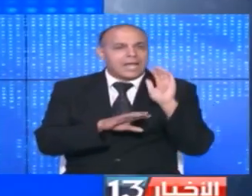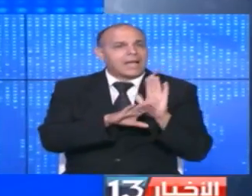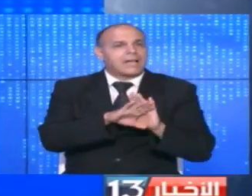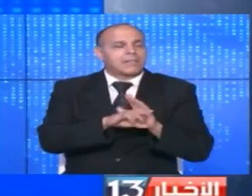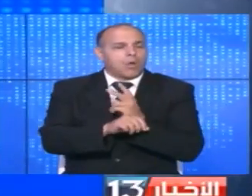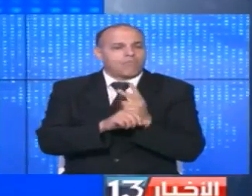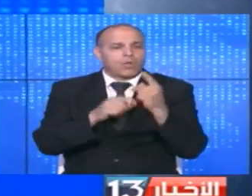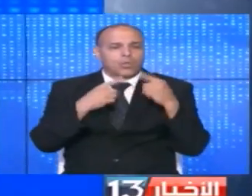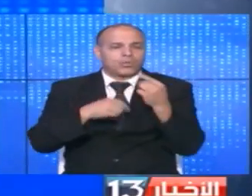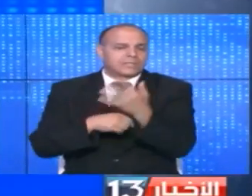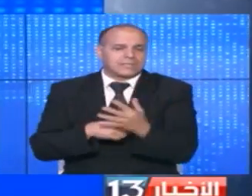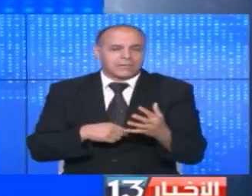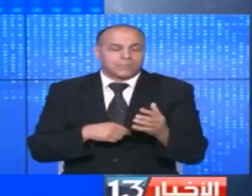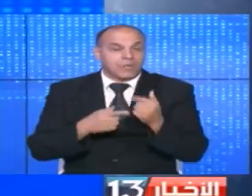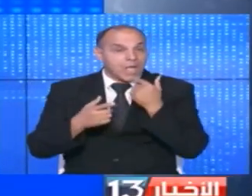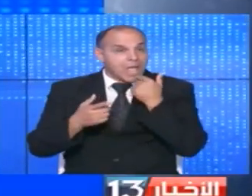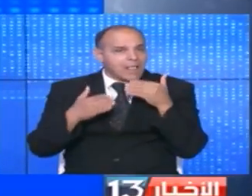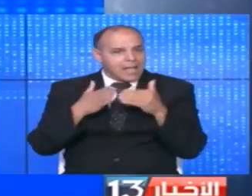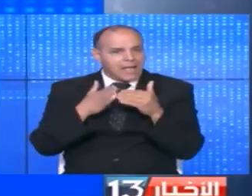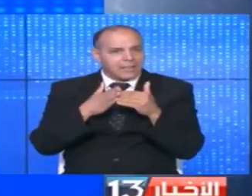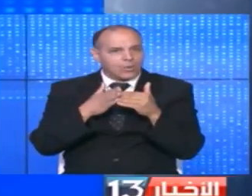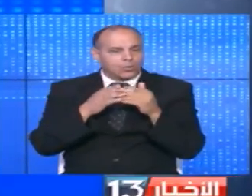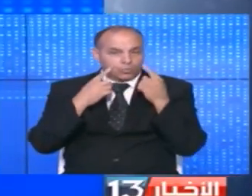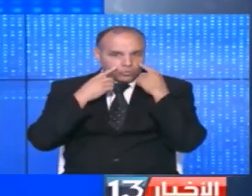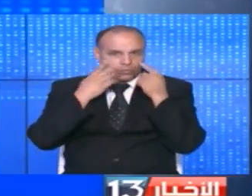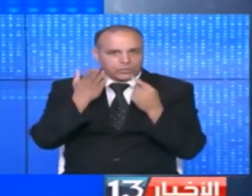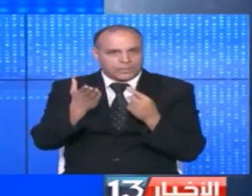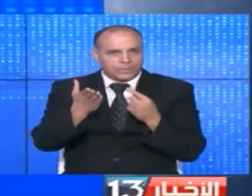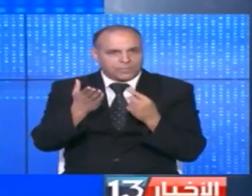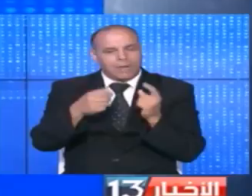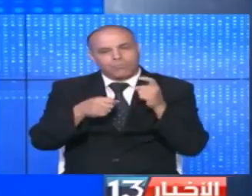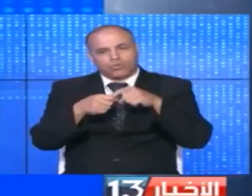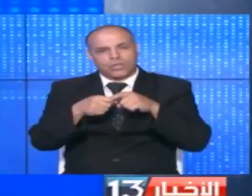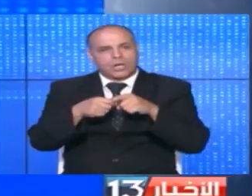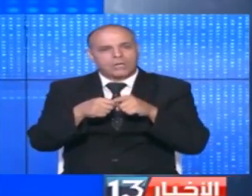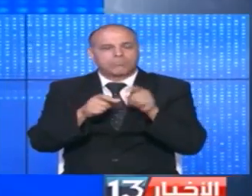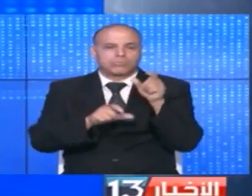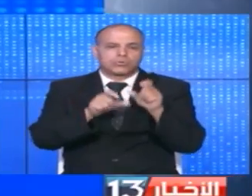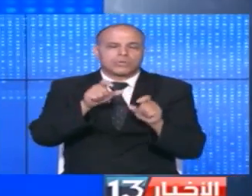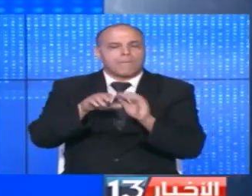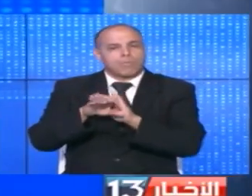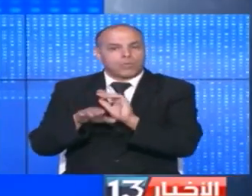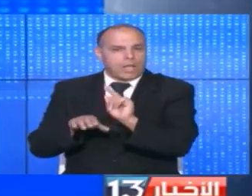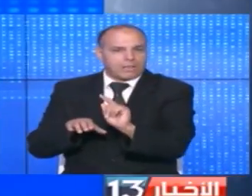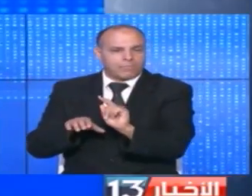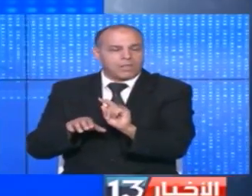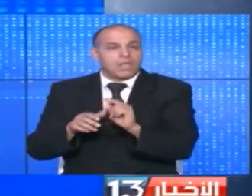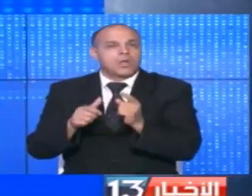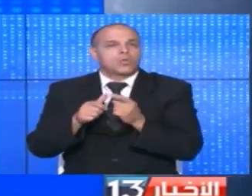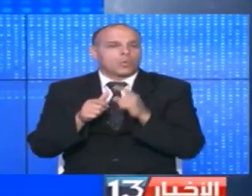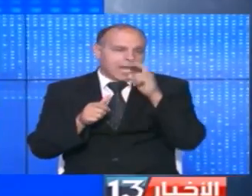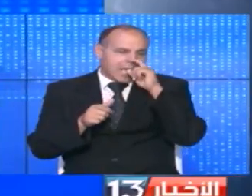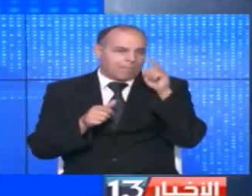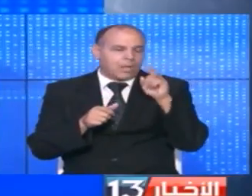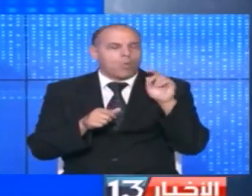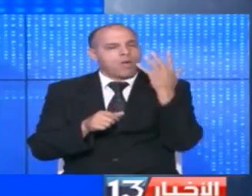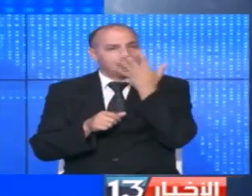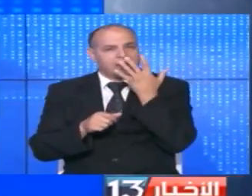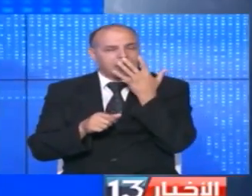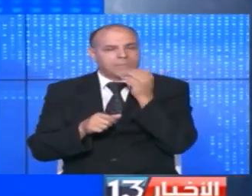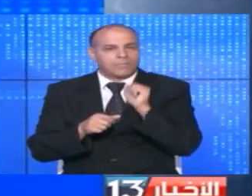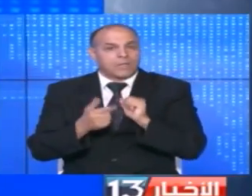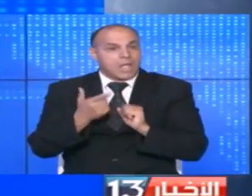العنف ضد الاطفال والحد من هشاشتها بمشاركه متداخلين في المجال من دول عربيه وافريقيه